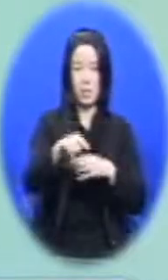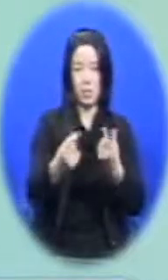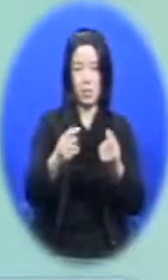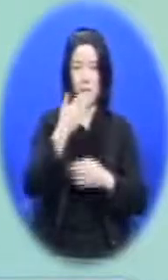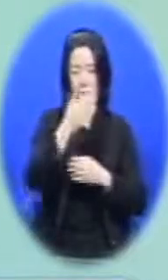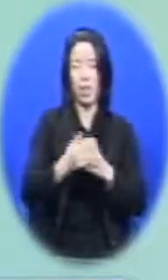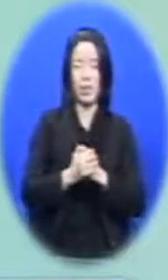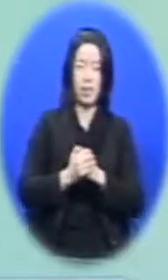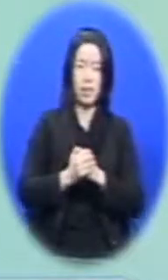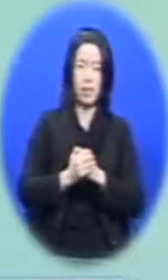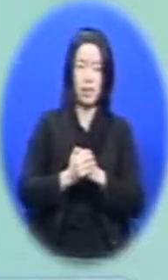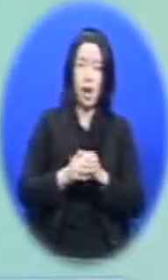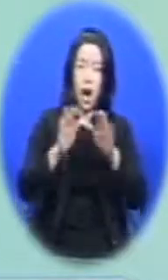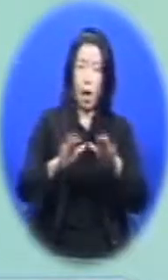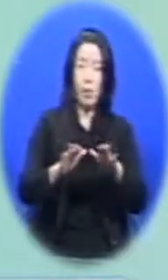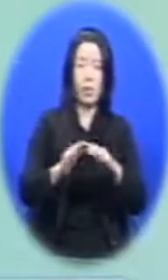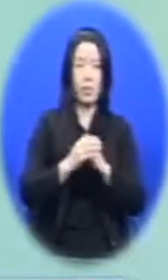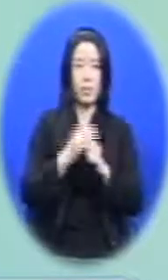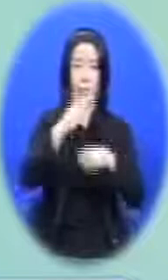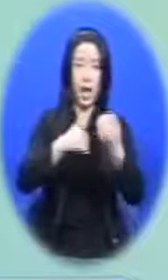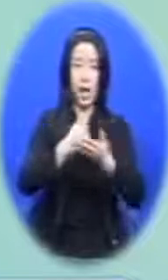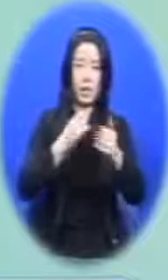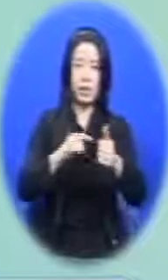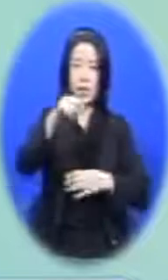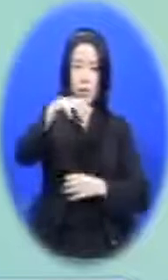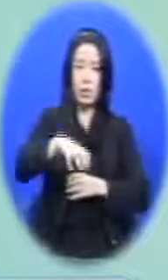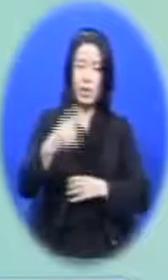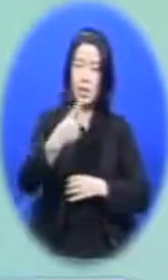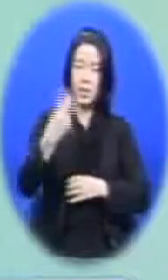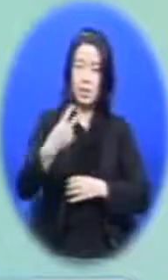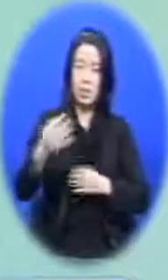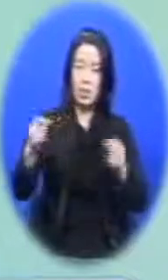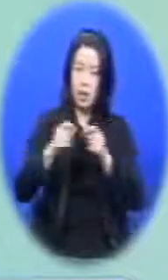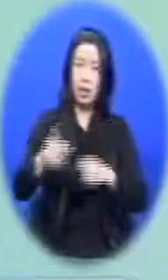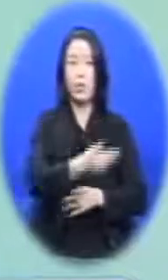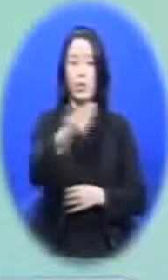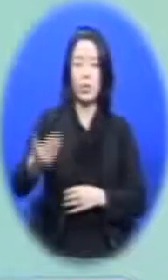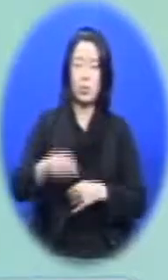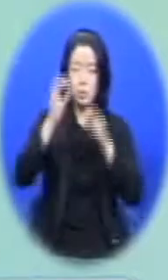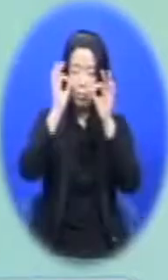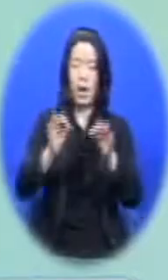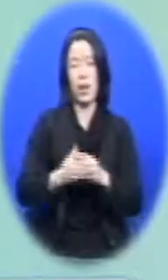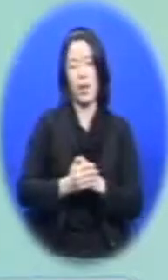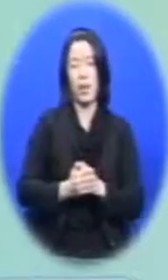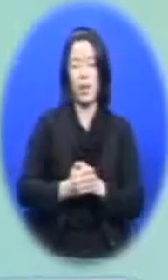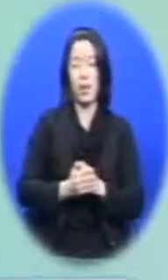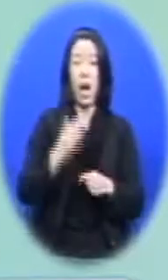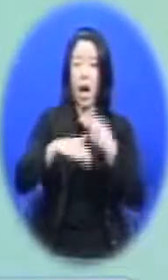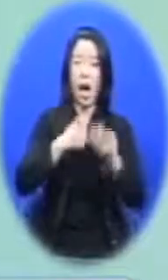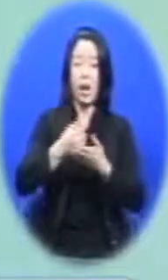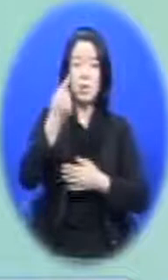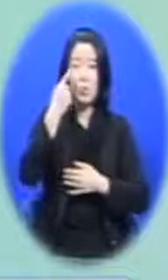되는 거예요. 오늘 하나님께서도 여기 2,000명 가까운 여러분들을 보시겠죠.